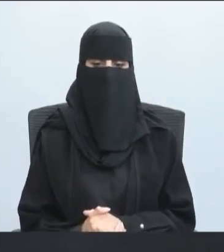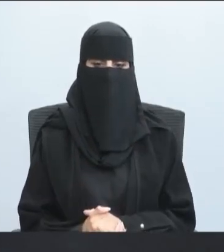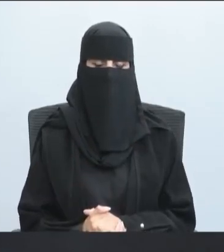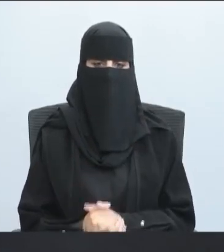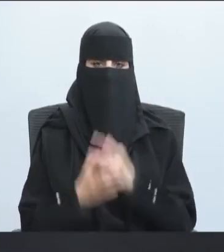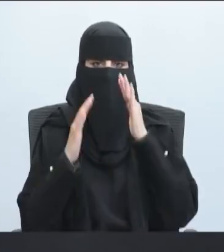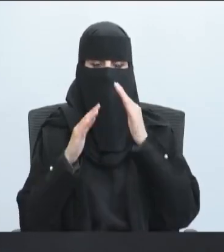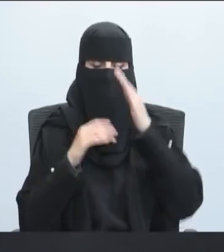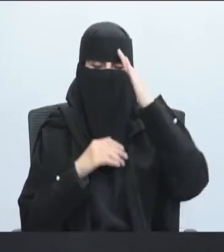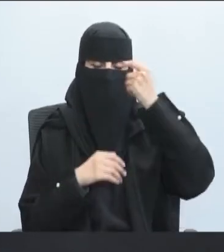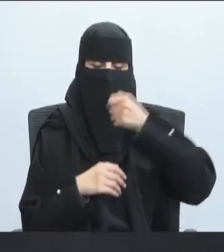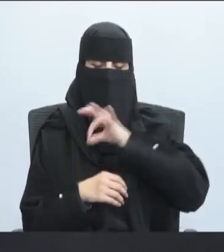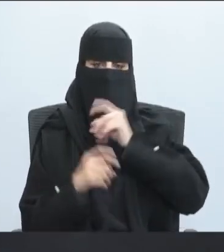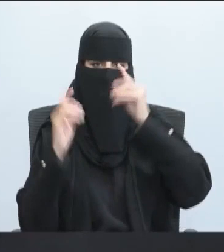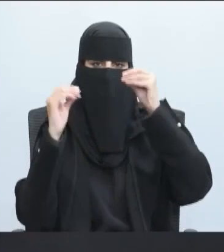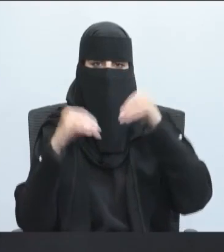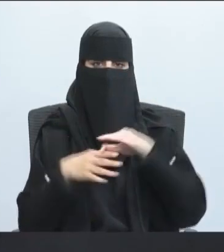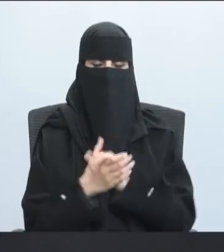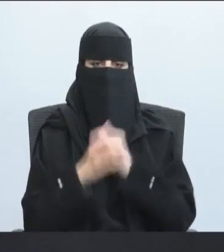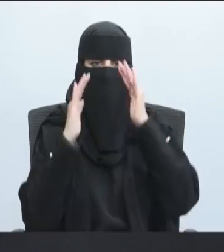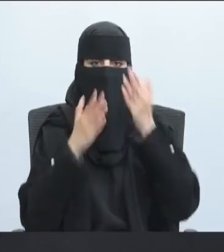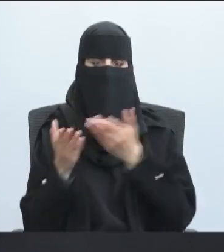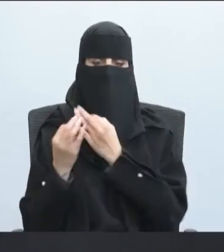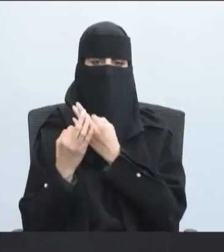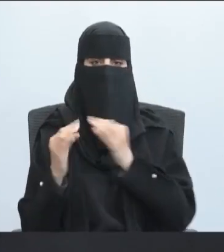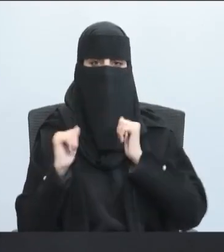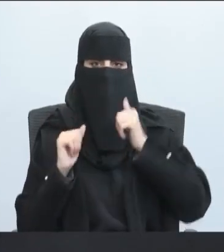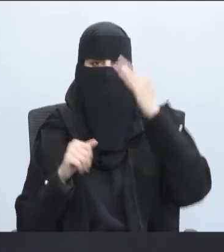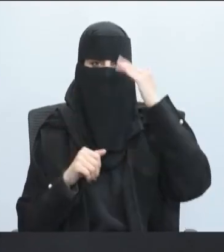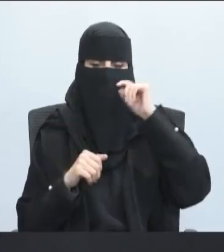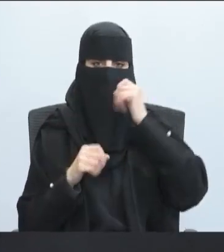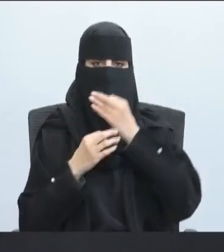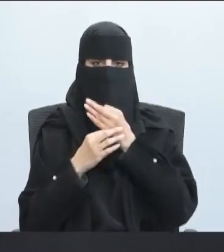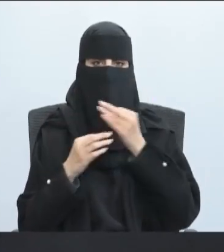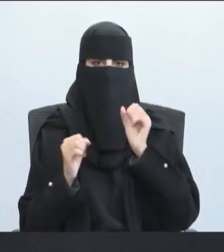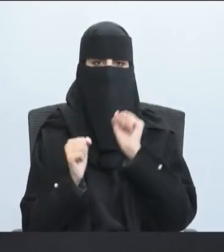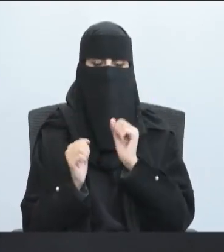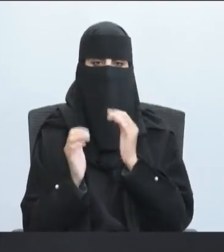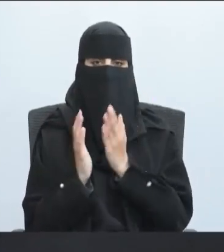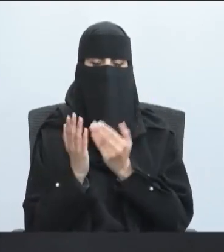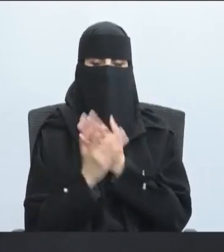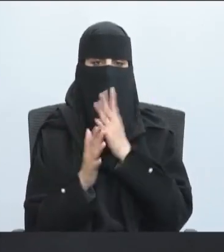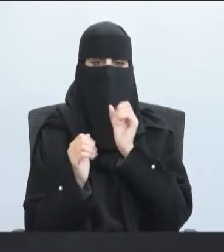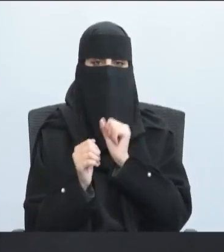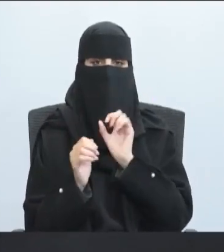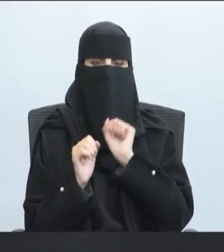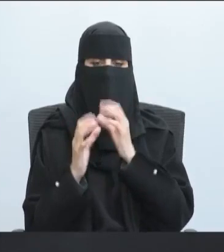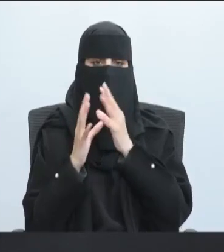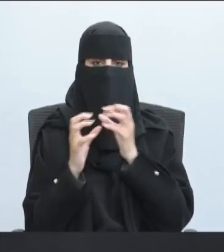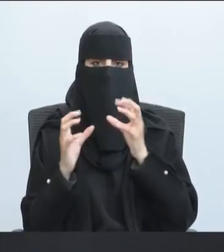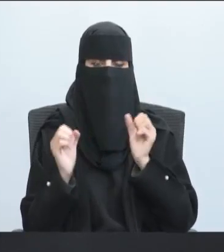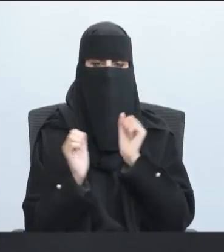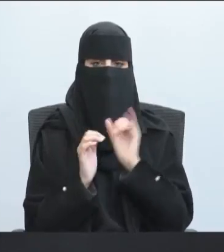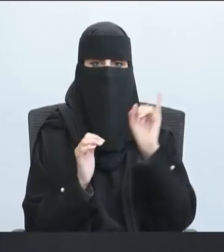السلام السلام عليكم ورحمه الله وبركاته واهلا وسهلا بكم اعزائي الطلاب والطالبات مجددا في شروحات